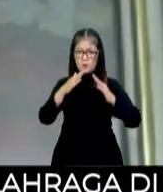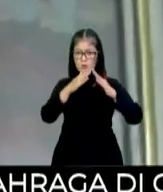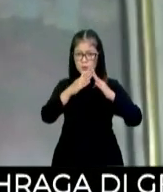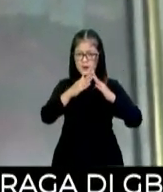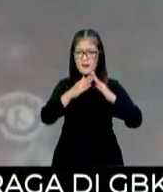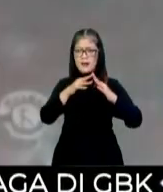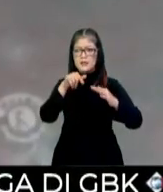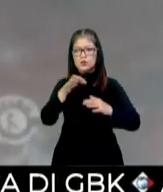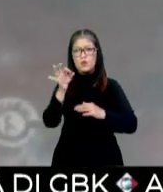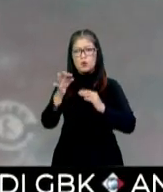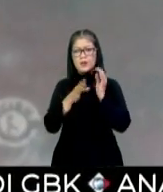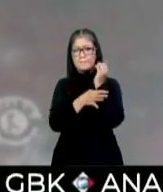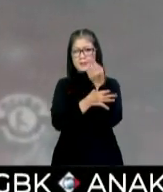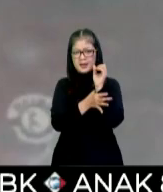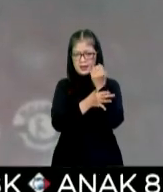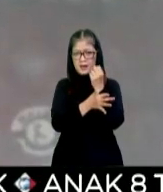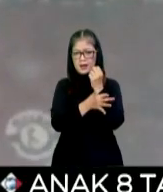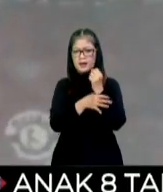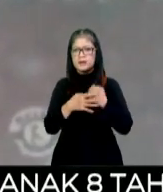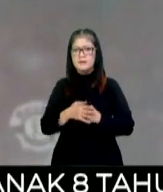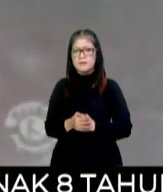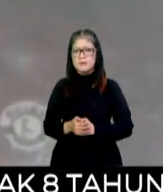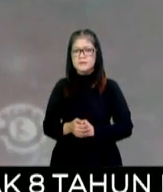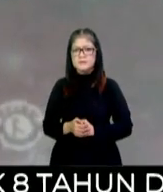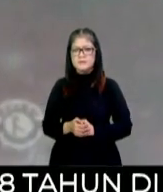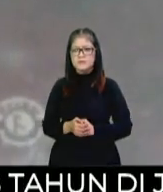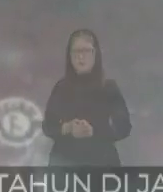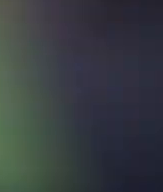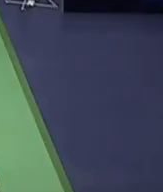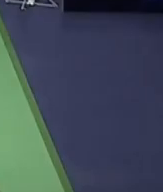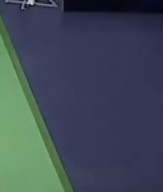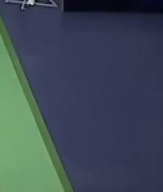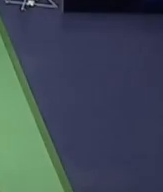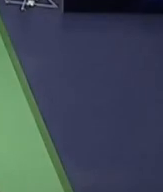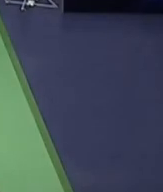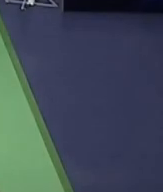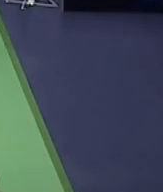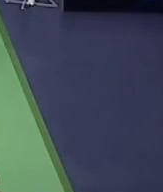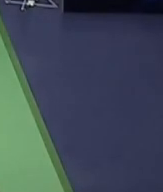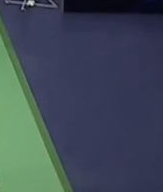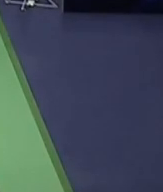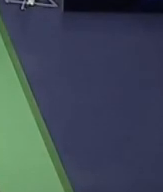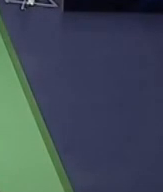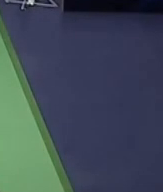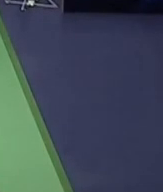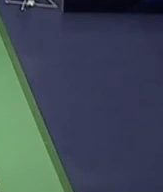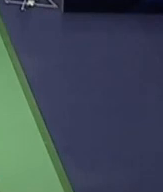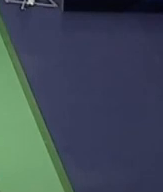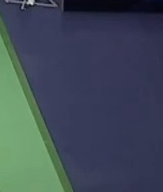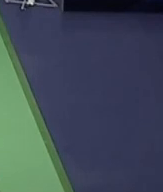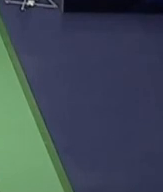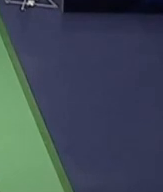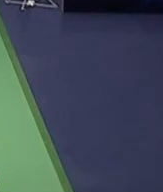Desa Danurejo, Kecamatan Mertoyudan. Di mana sang anak baru saja menundukkan pemain bulu tangkis ranking 1 dunia Akane